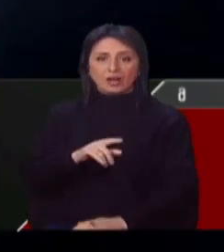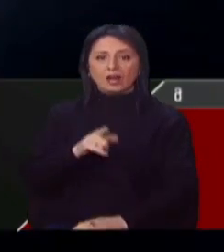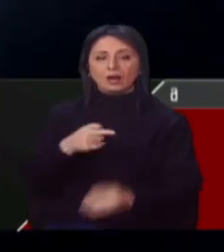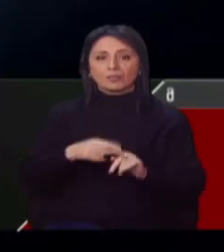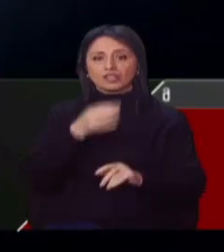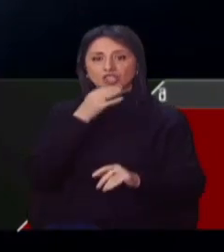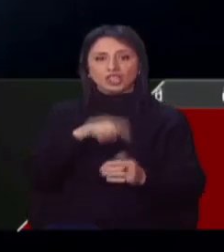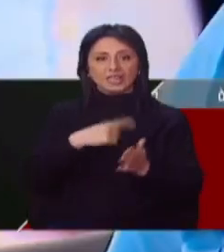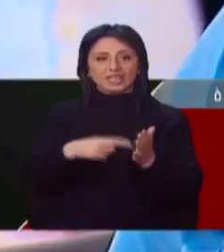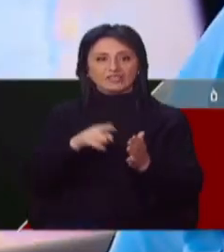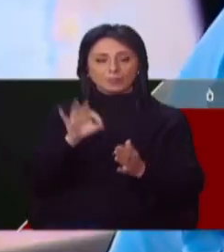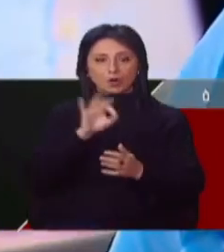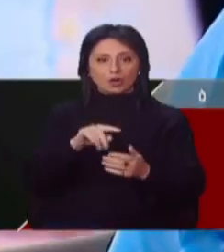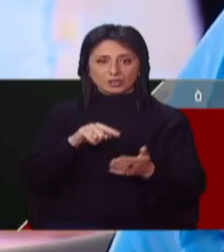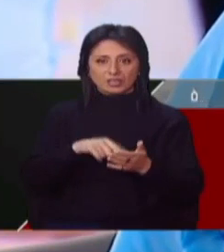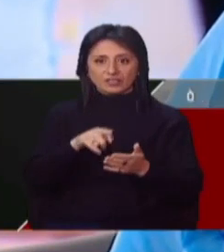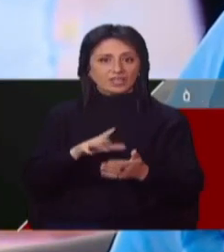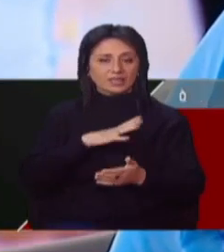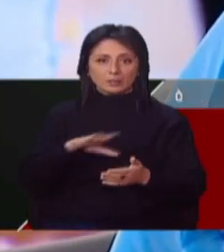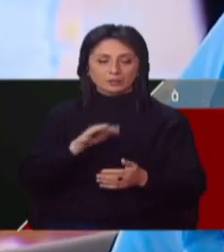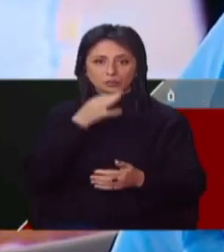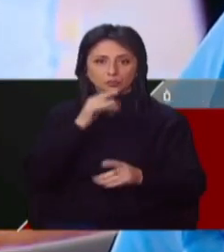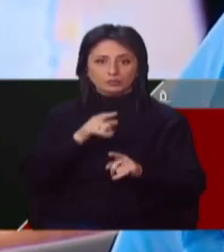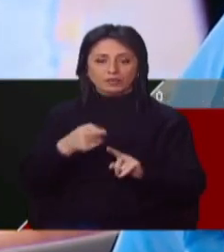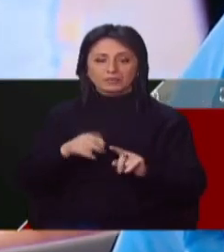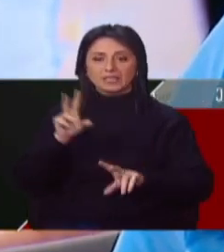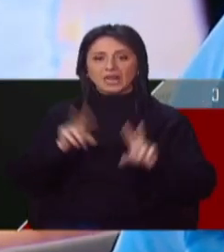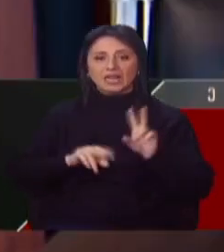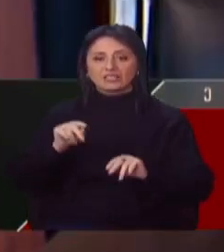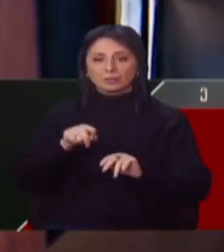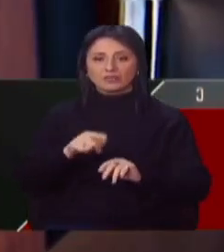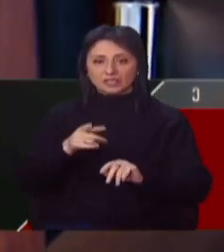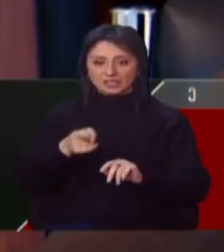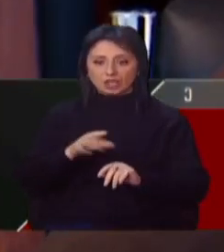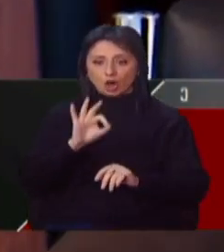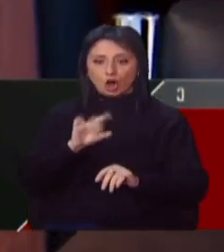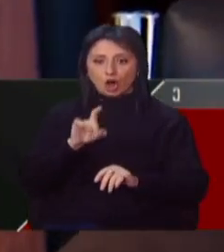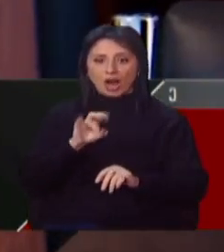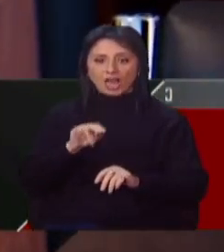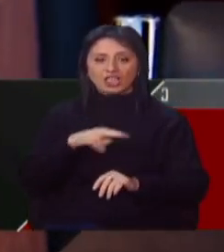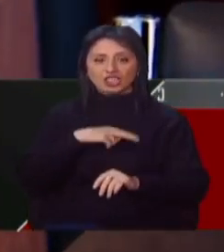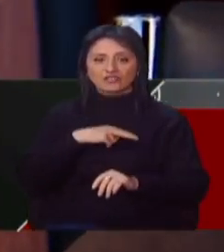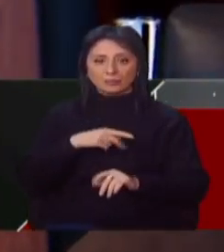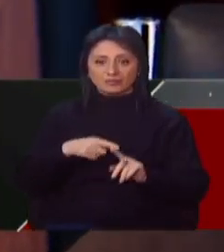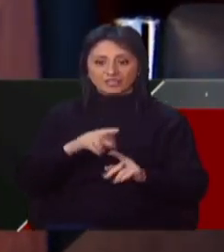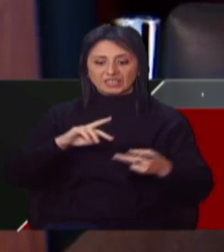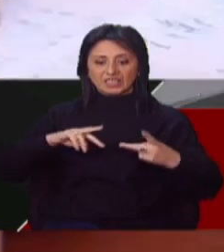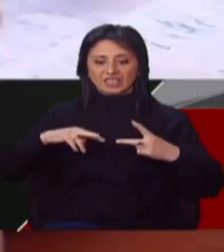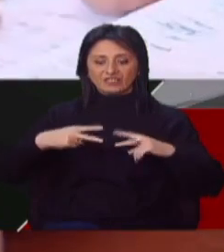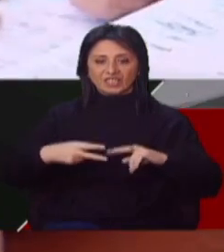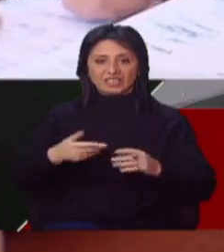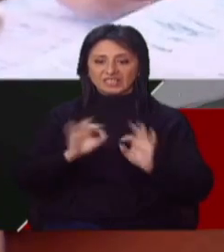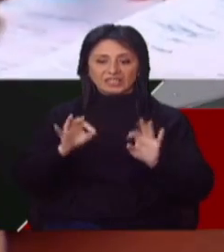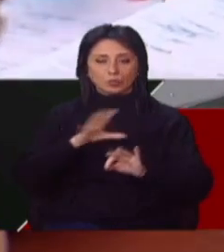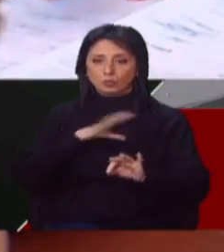Corzai, Cerki, Hobi, am sectat dacă și Rebdar Dausos, im zgatualist nebitrom, Andrio Hanașulim, deputat. Stau Culebeps ar sacnovs